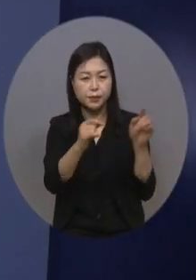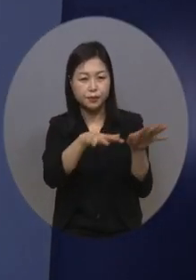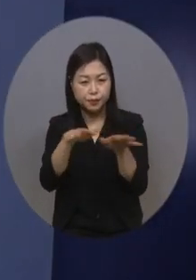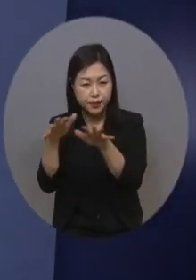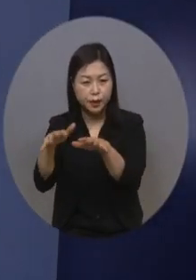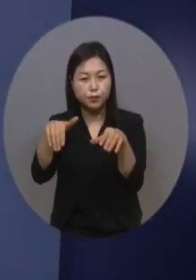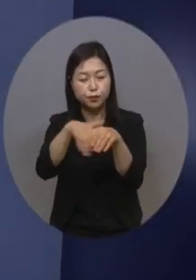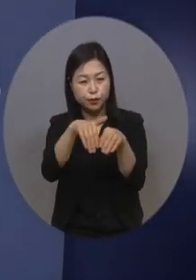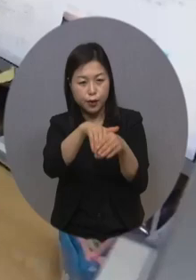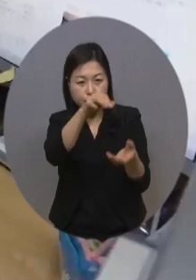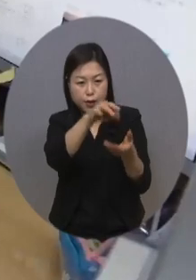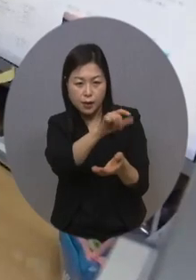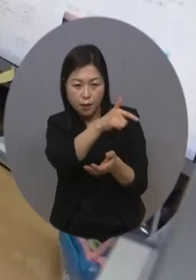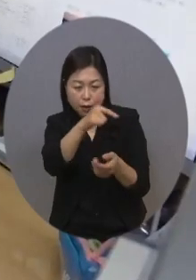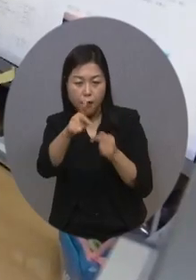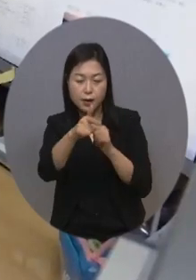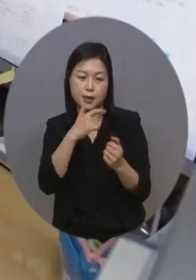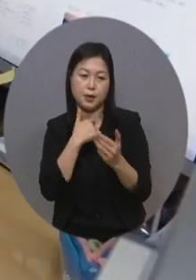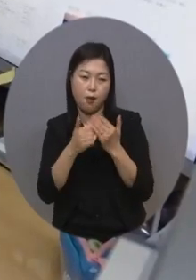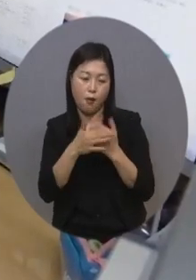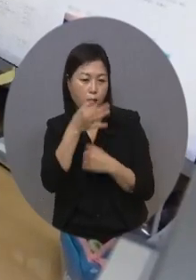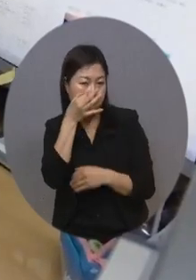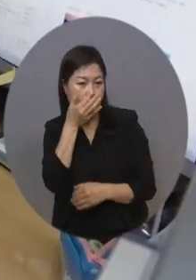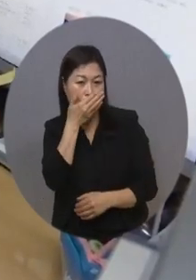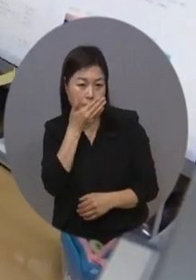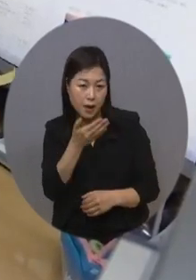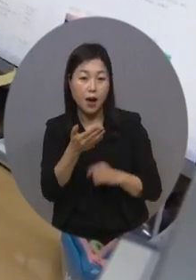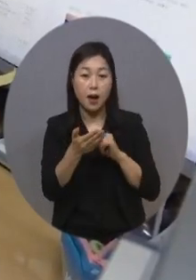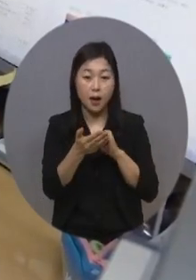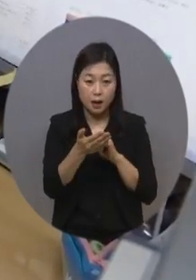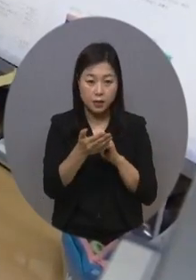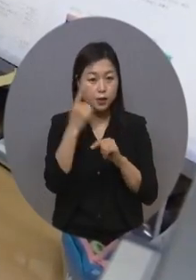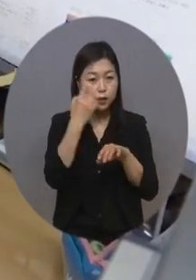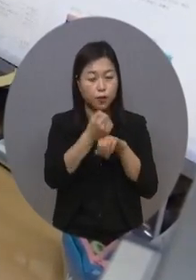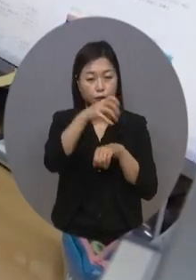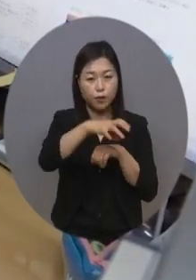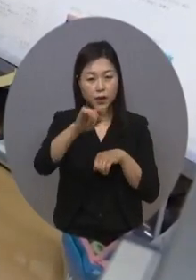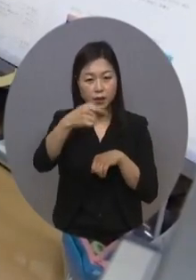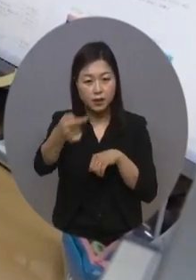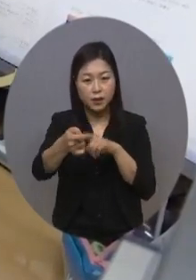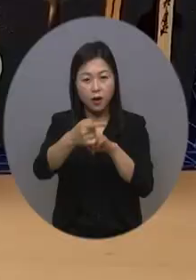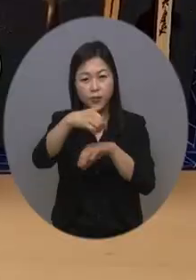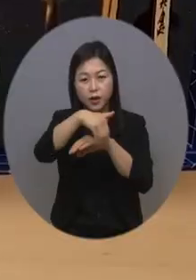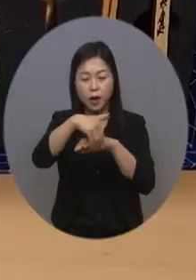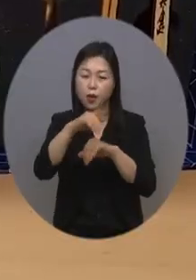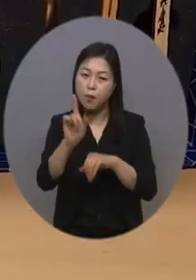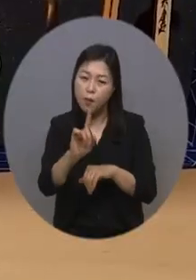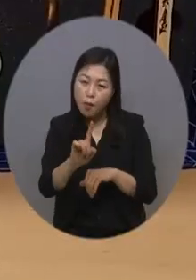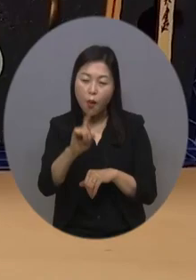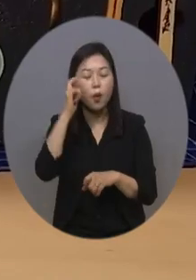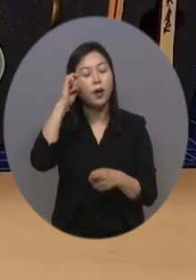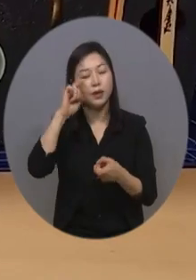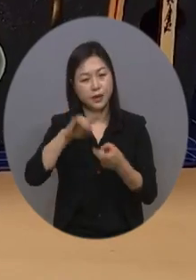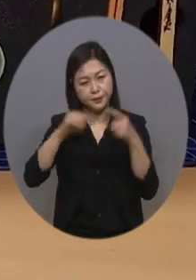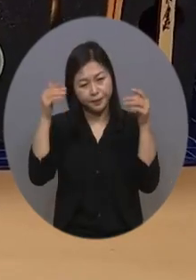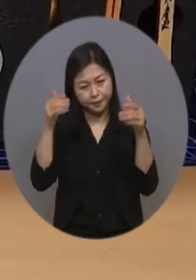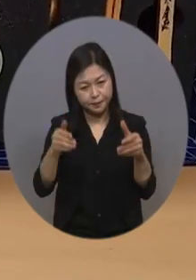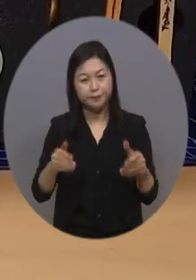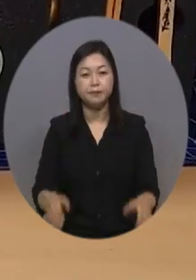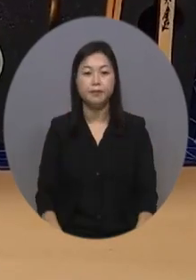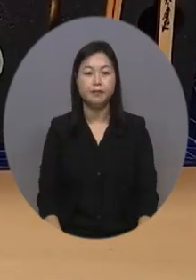누릴 수 있도록 노력하는 국립해양문화재연구소의 다음 콘텐츠가 주목됩니다. 복지TV 뉴스 김정연입니다.